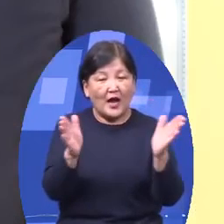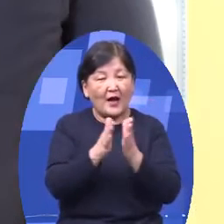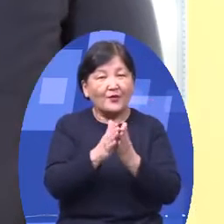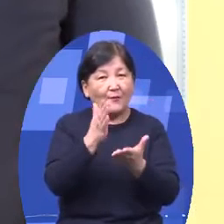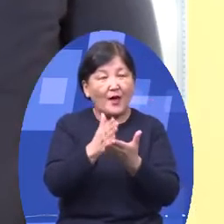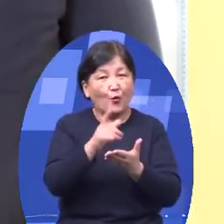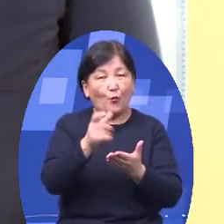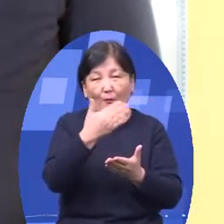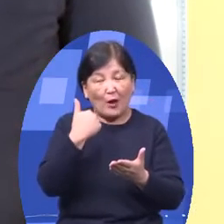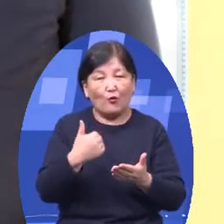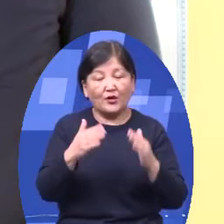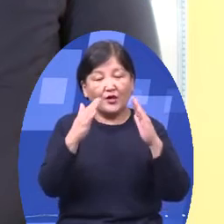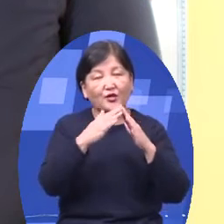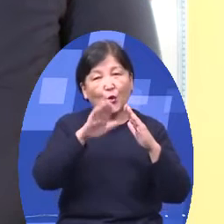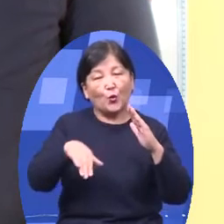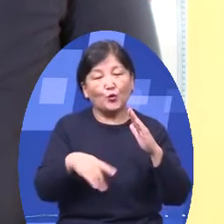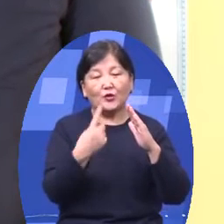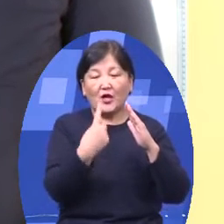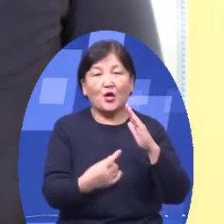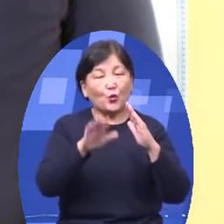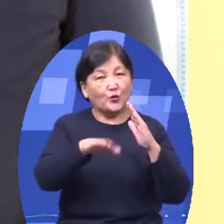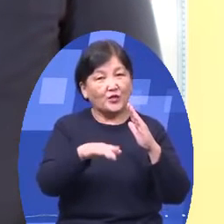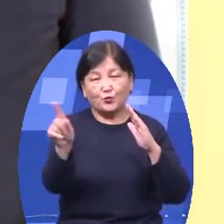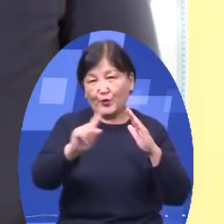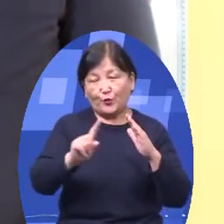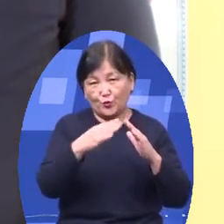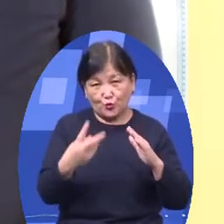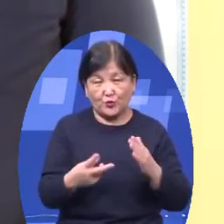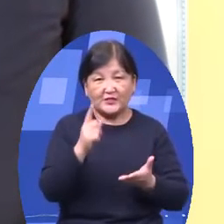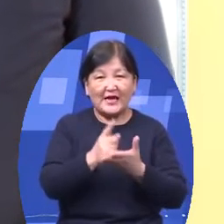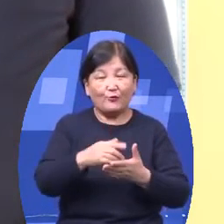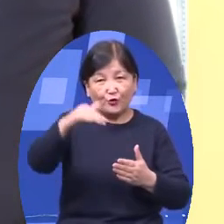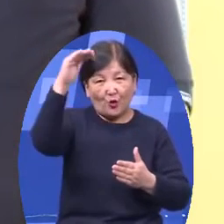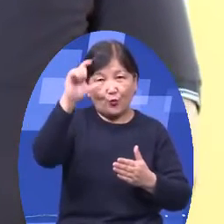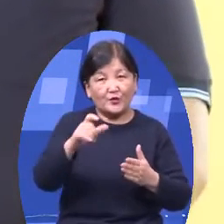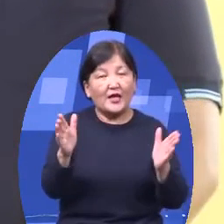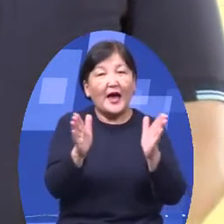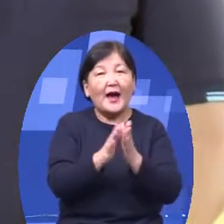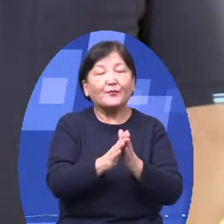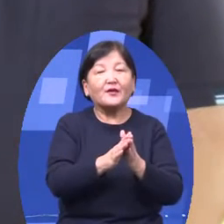шүү. Заавал харгалзах хүнтэй хүүхдээ үлдээгээрэй.